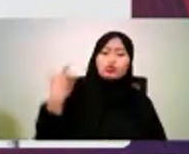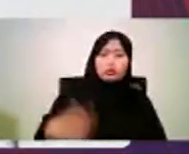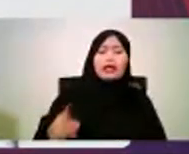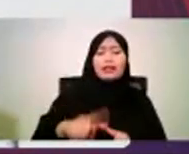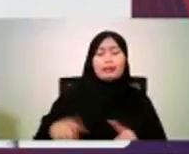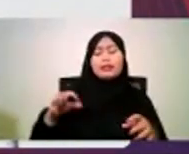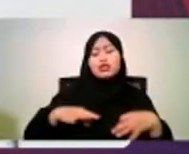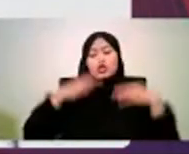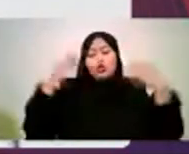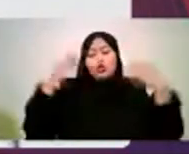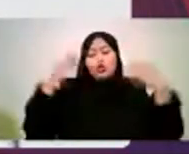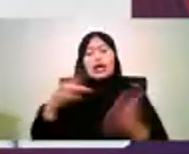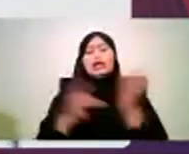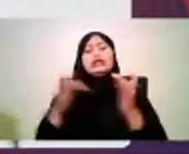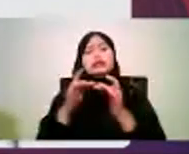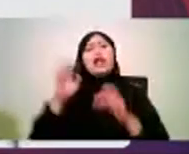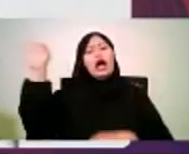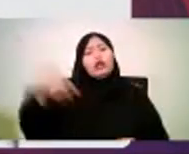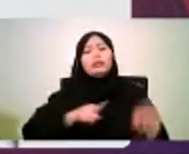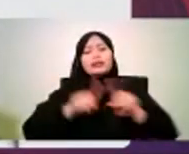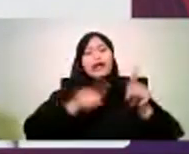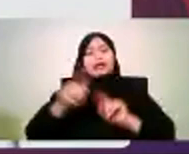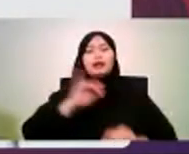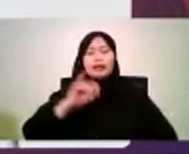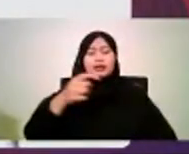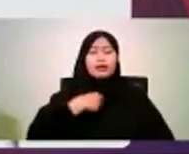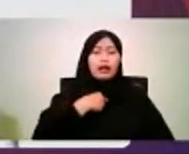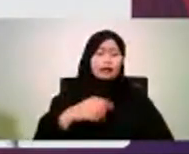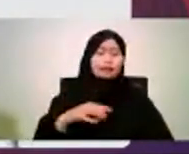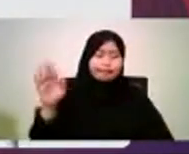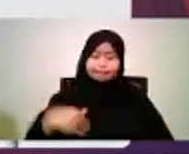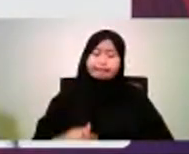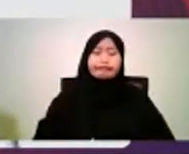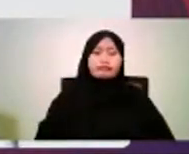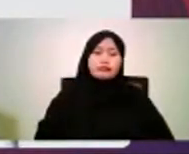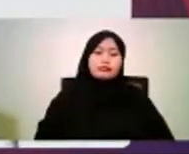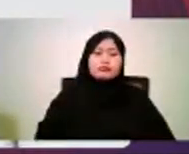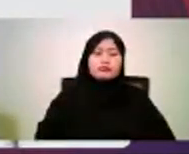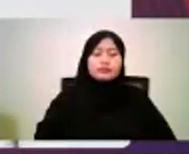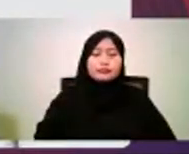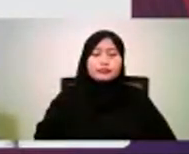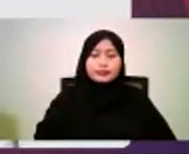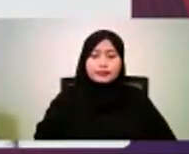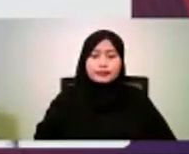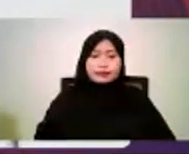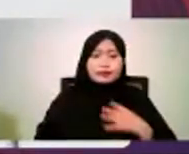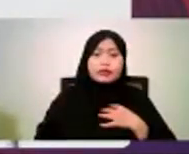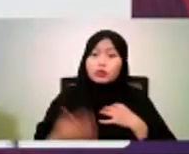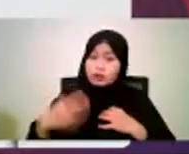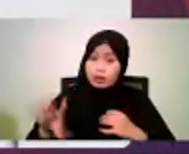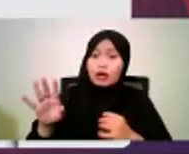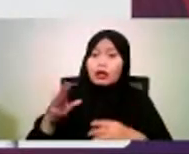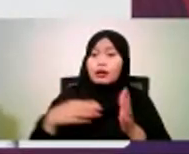digital Ayo bertanding di cinta sama saya dek eh itu yang kita lakukan ya kayak gitu ya Maharani